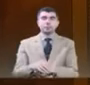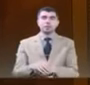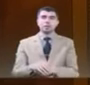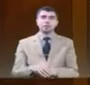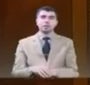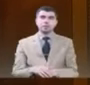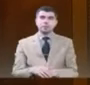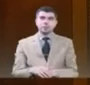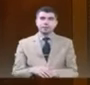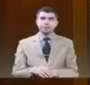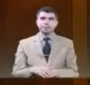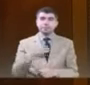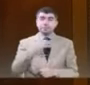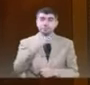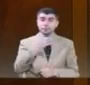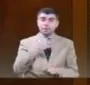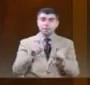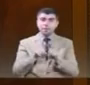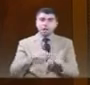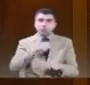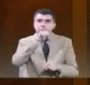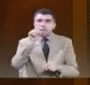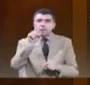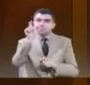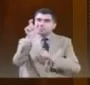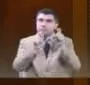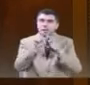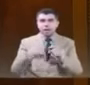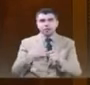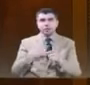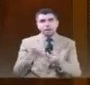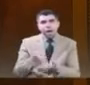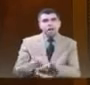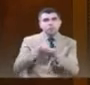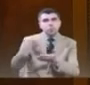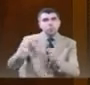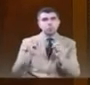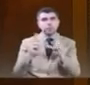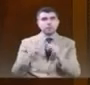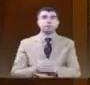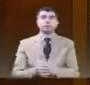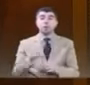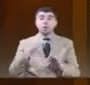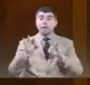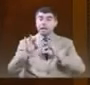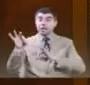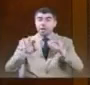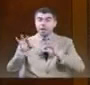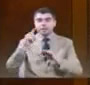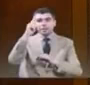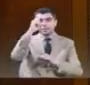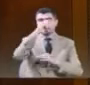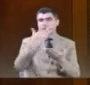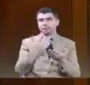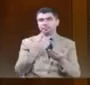لك انا؟ شوف انا غير قولوا لي شنو بغيتي. وهي بطبيعه الحال اجراءات صعبه التطبيق،